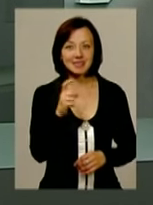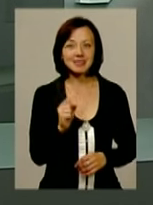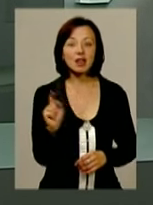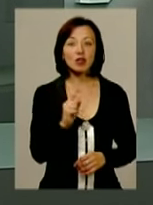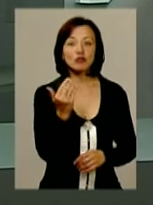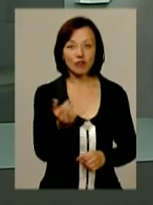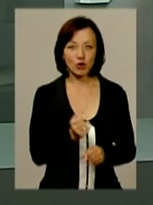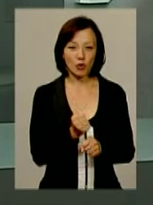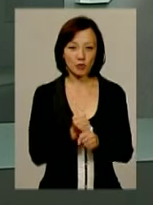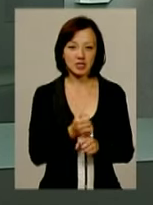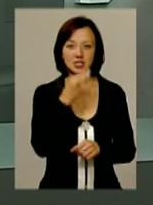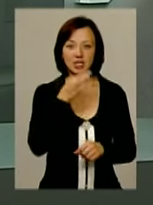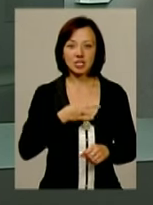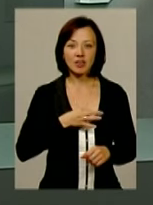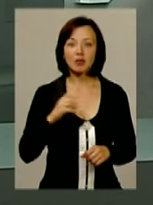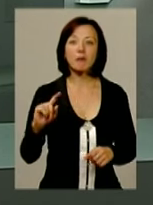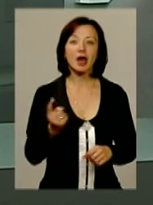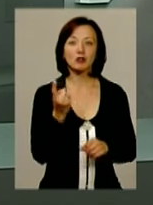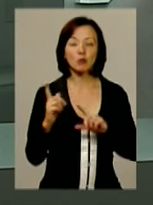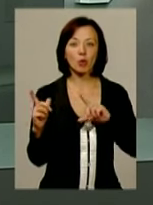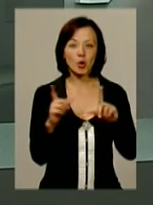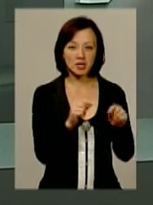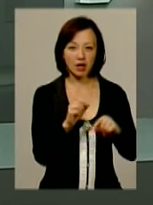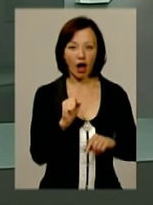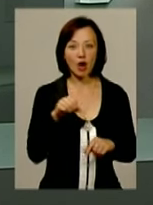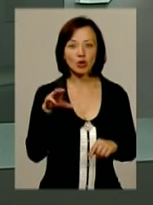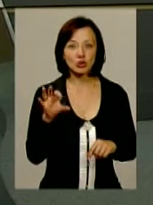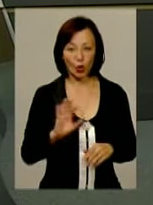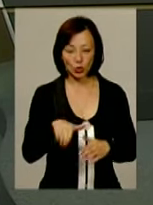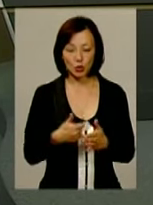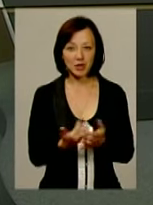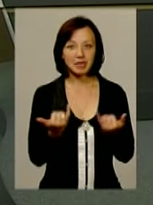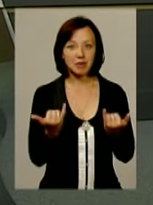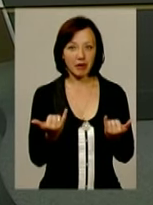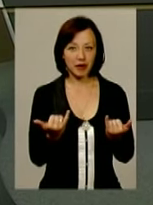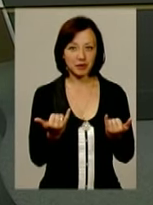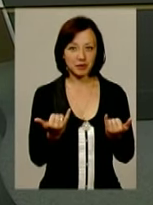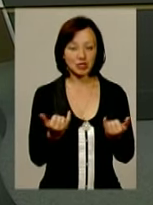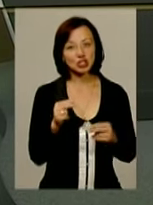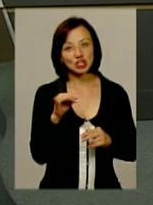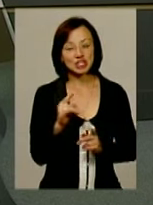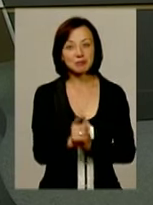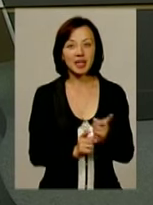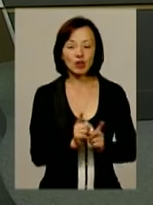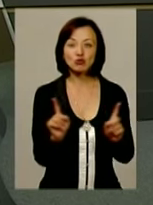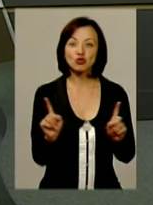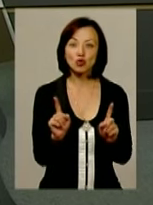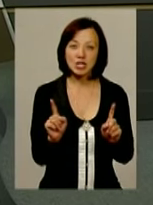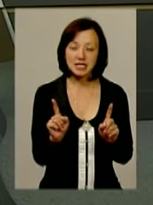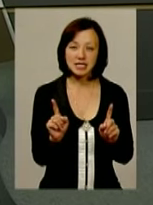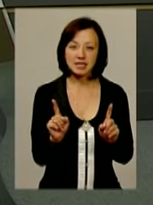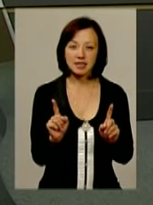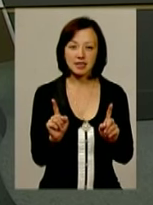від того, як від тієї першої поїздки в АТО і дотепер, чи змінилося щось із